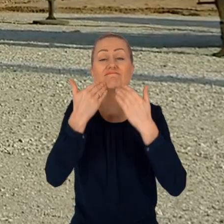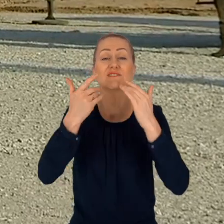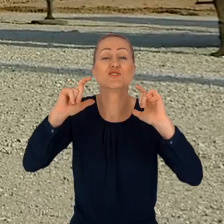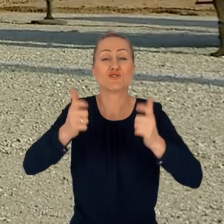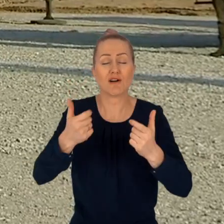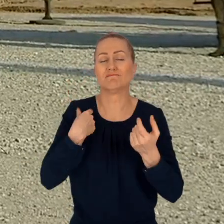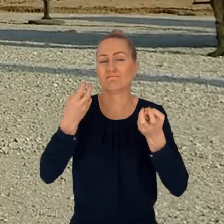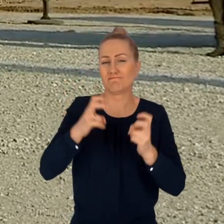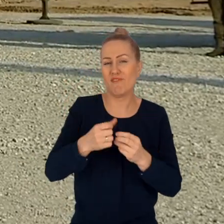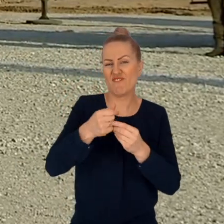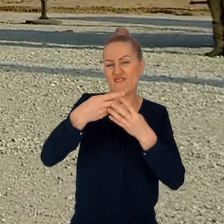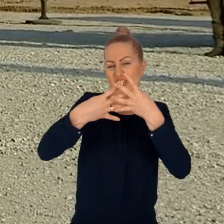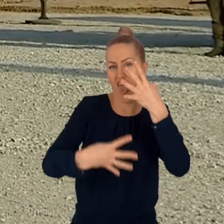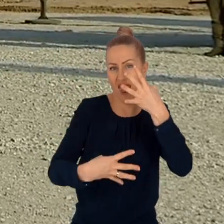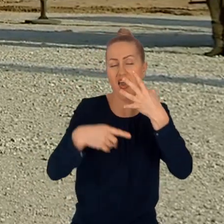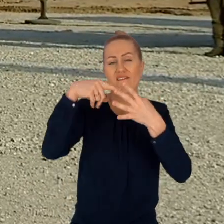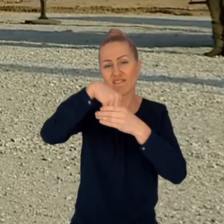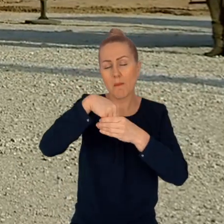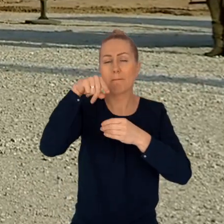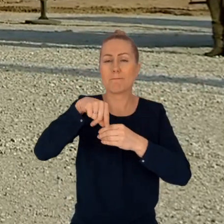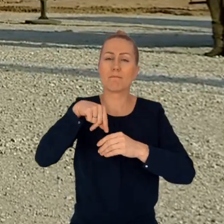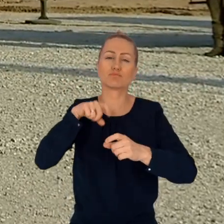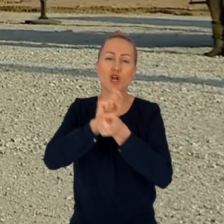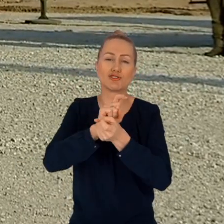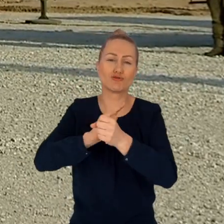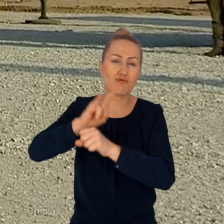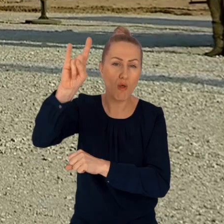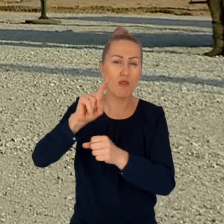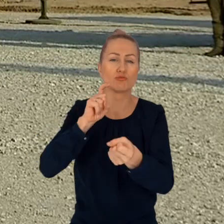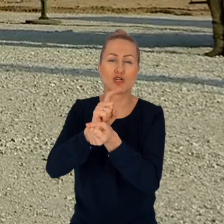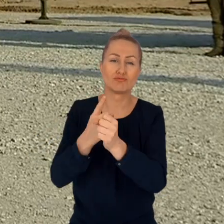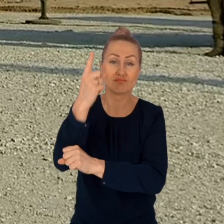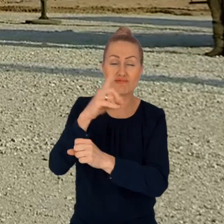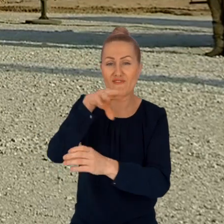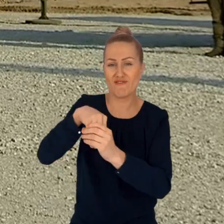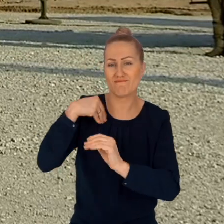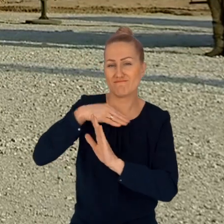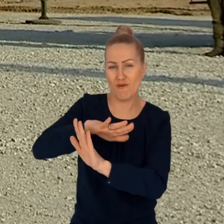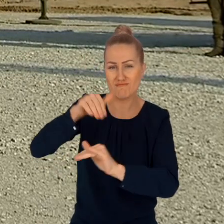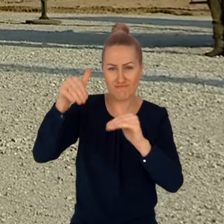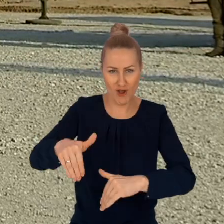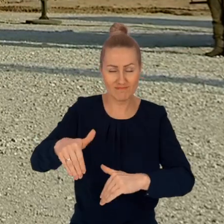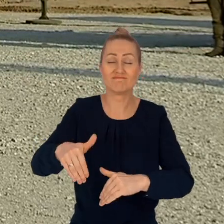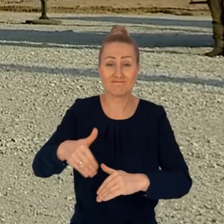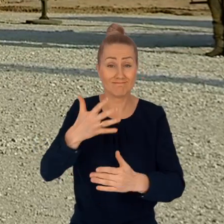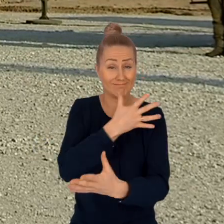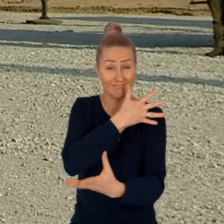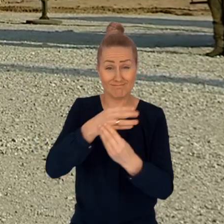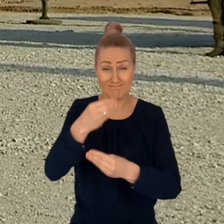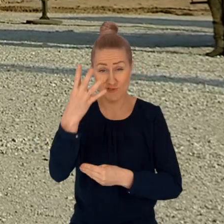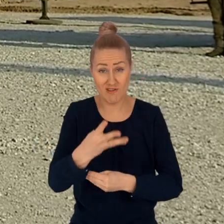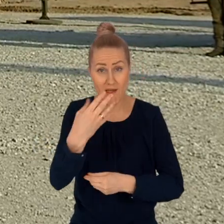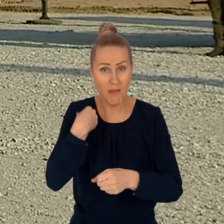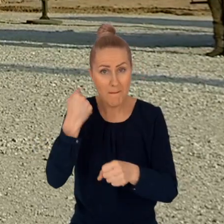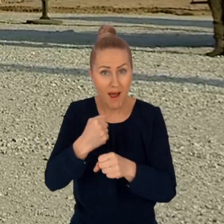wielowarstwowego systemu obrony przeciwpowietrznej i przeciwlotniczej. Po 4 latach pracy nasze wysiłki